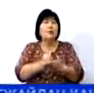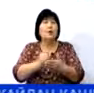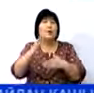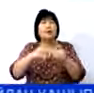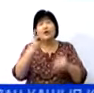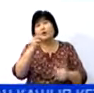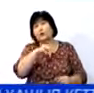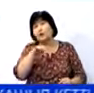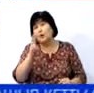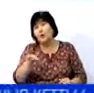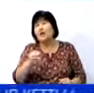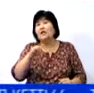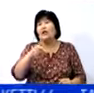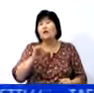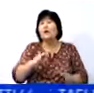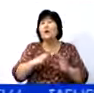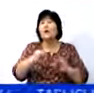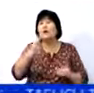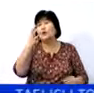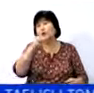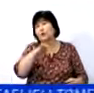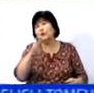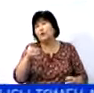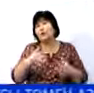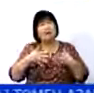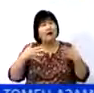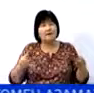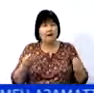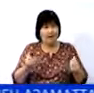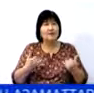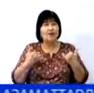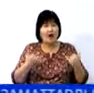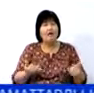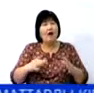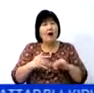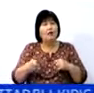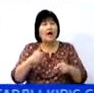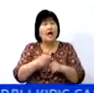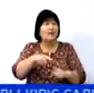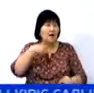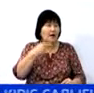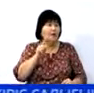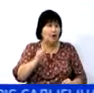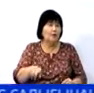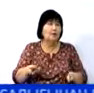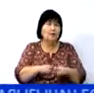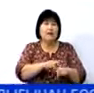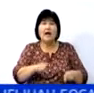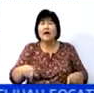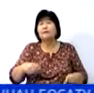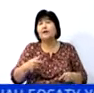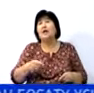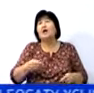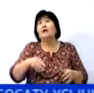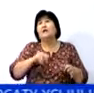200 миллион теңге, Тартуға елді мекеніне 400 миллион теңгеден астам қаржы қаралған. Аудан әкімінің айтуынша, қос нысан ағымдағы жылы